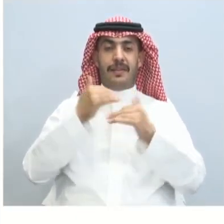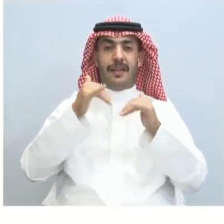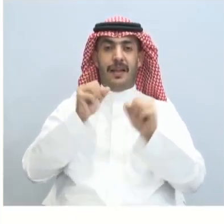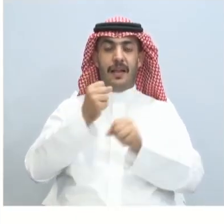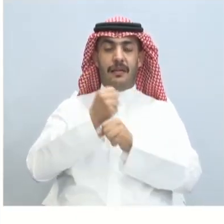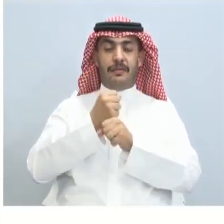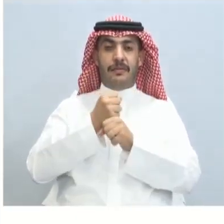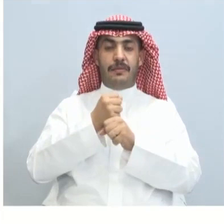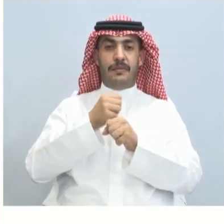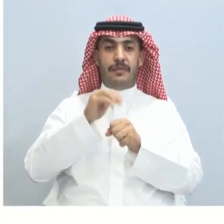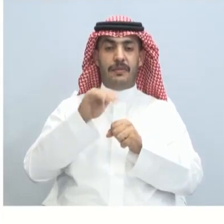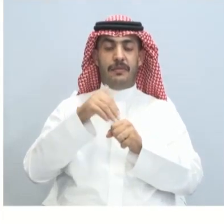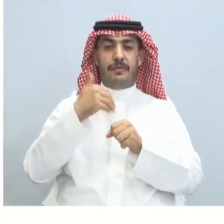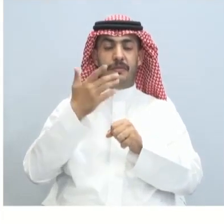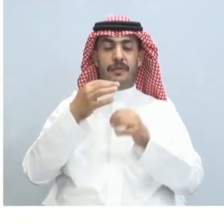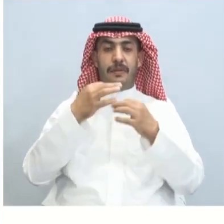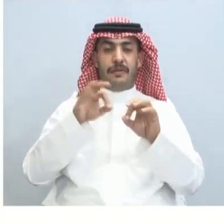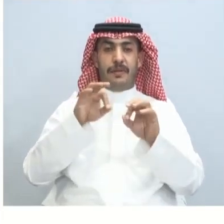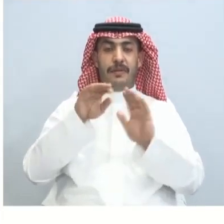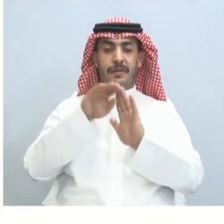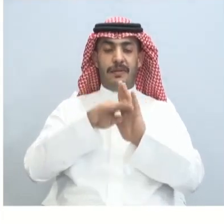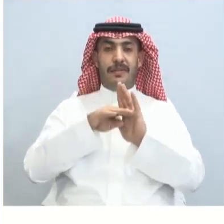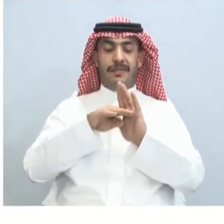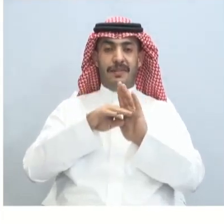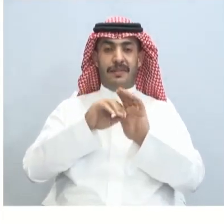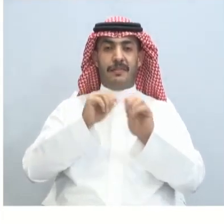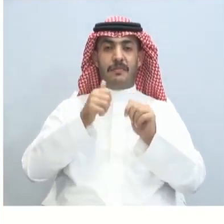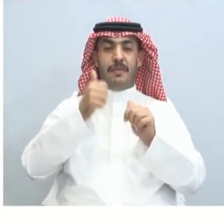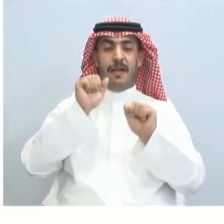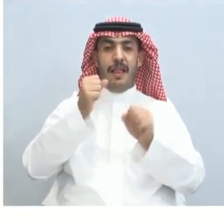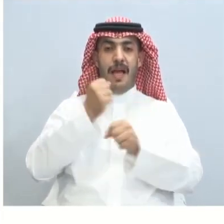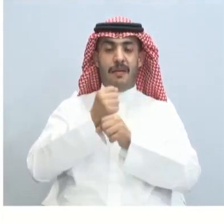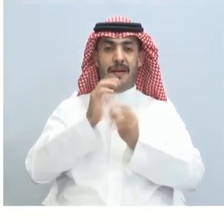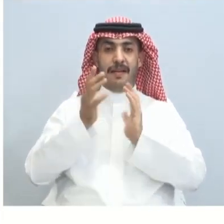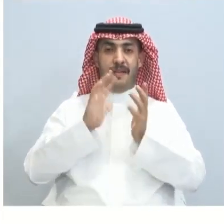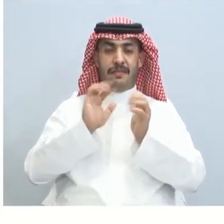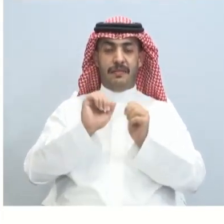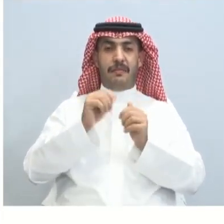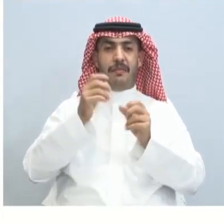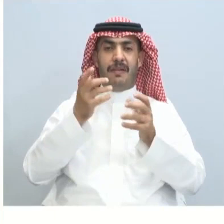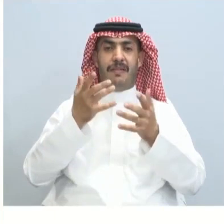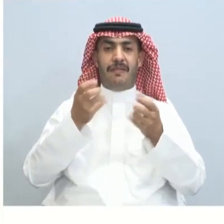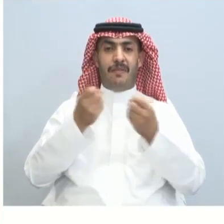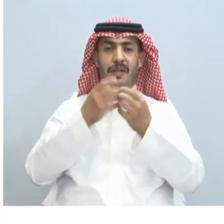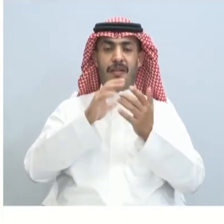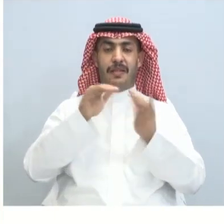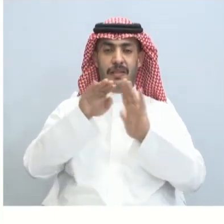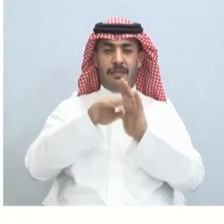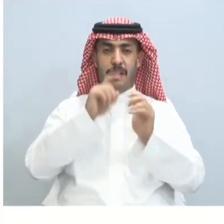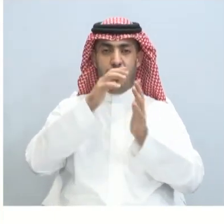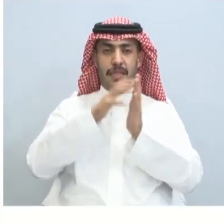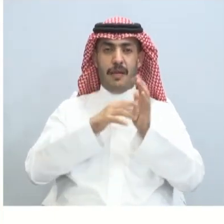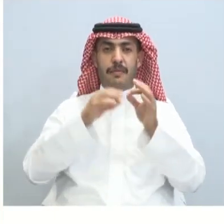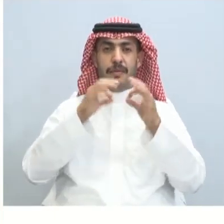للعمل وبالتالي يكون جميع الاطراف لديهم تصور على العمل ولا يكون عمل عشوائي دون وجود خطابات